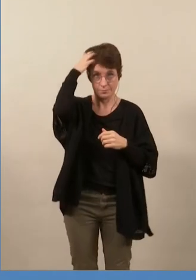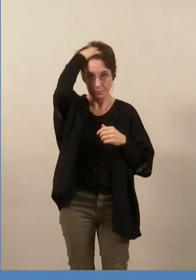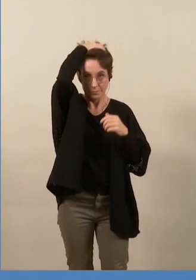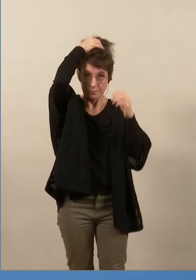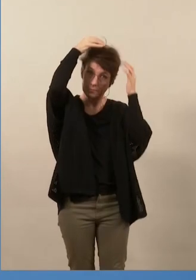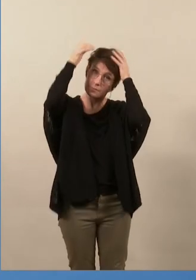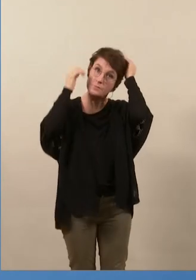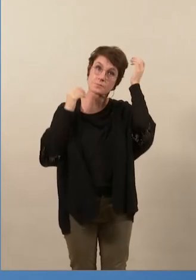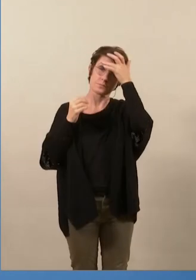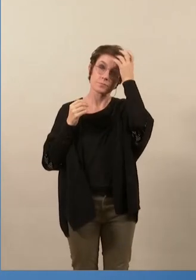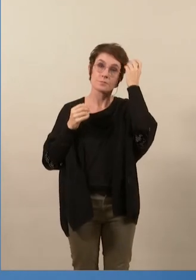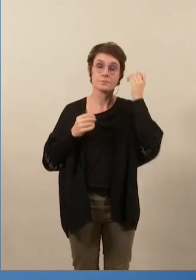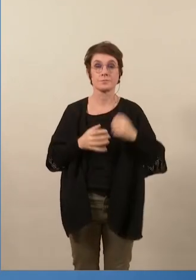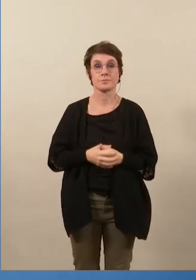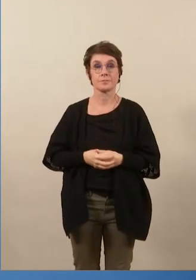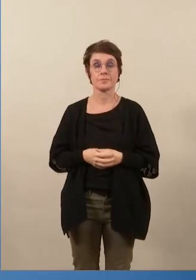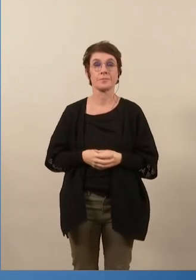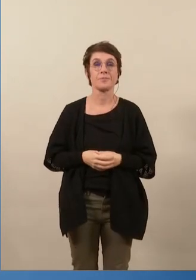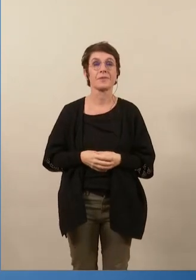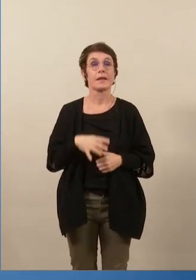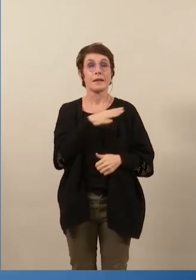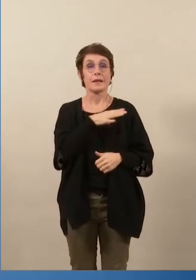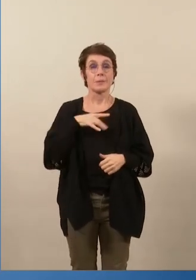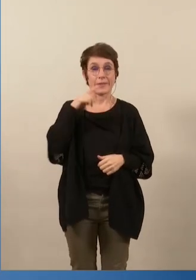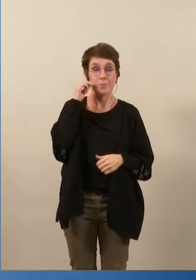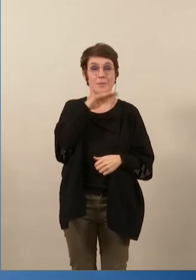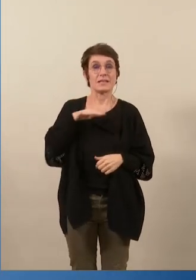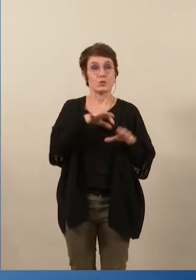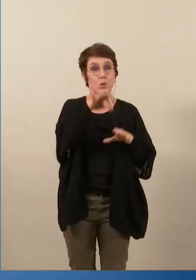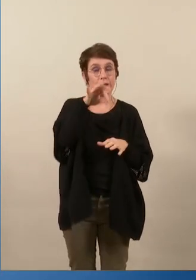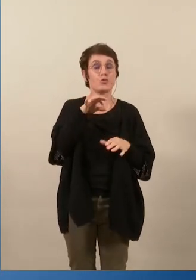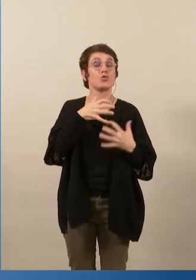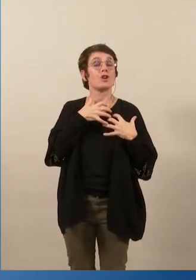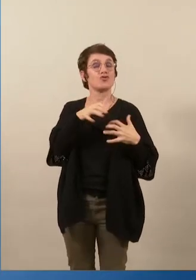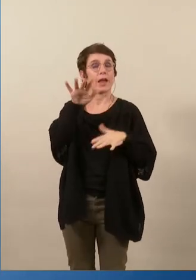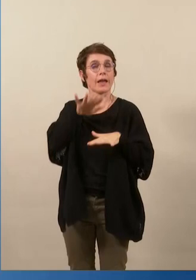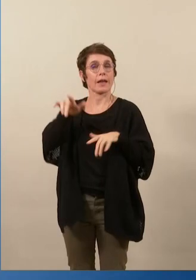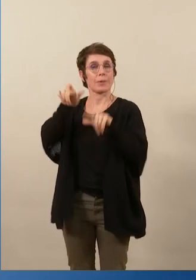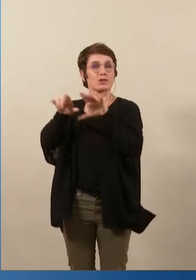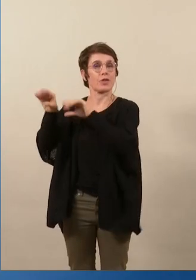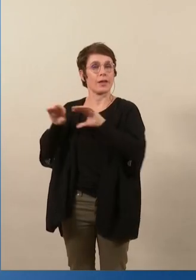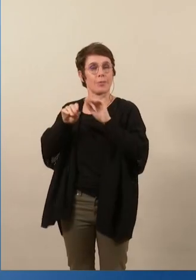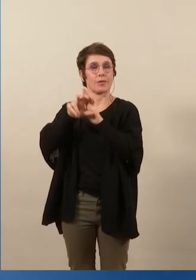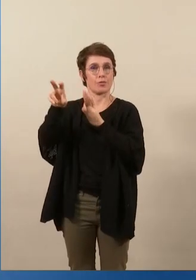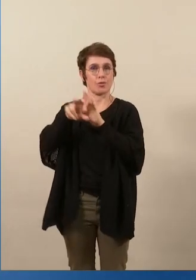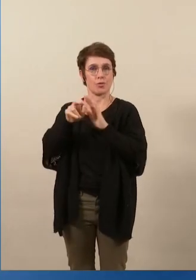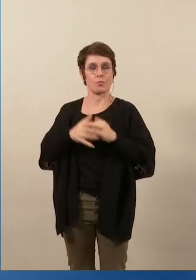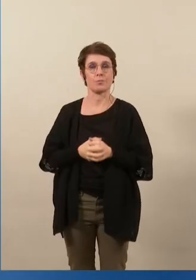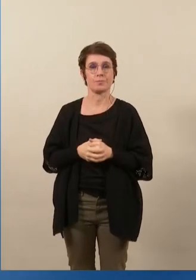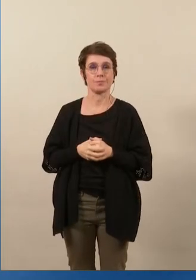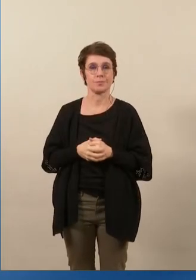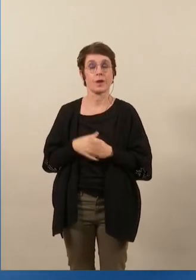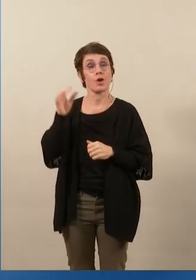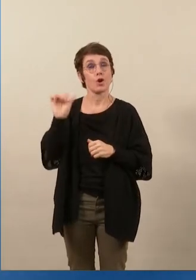Zenati Mesdames et Messieurs les élus chers grenobloises et grenoblois nous voudrions commencer par